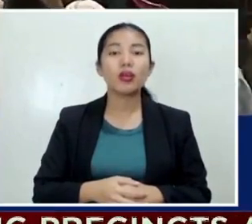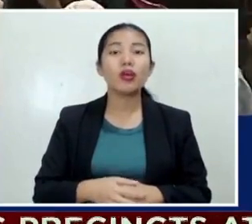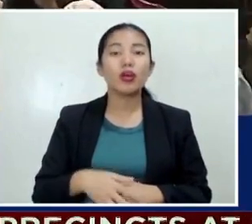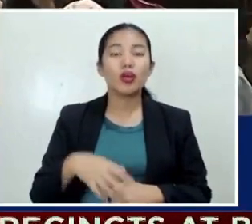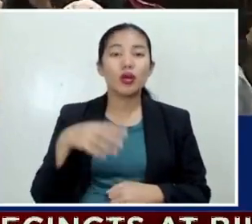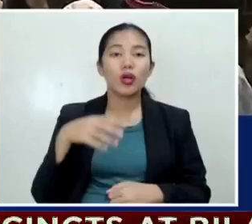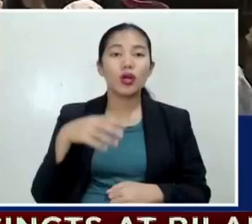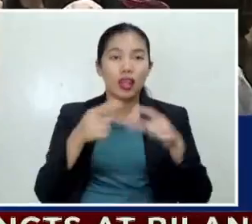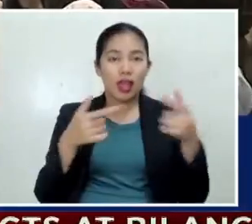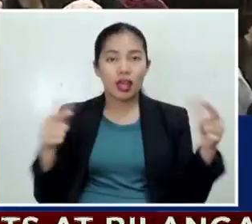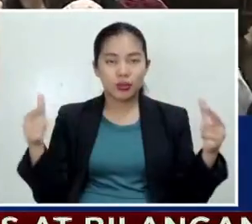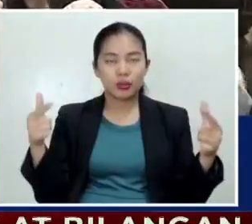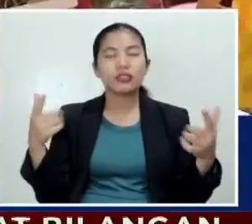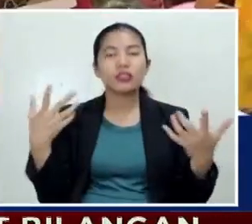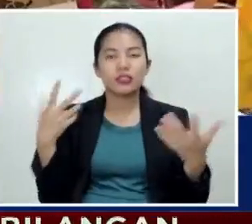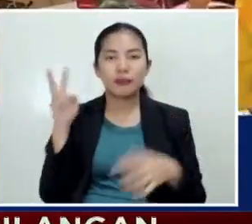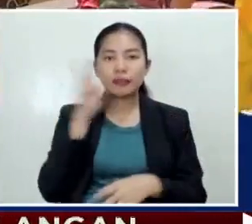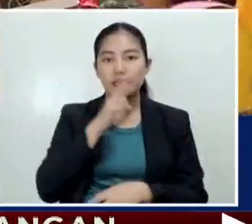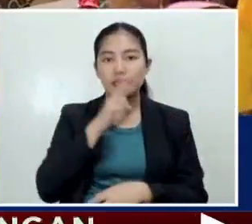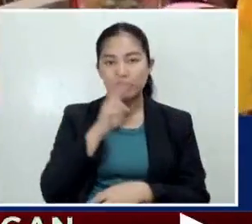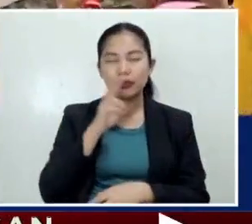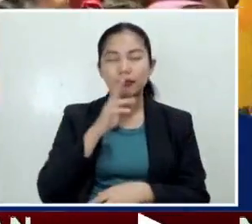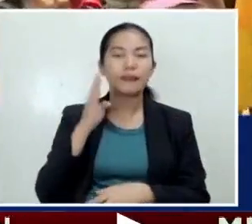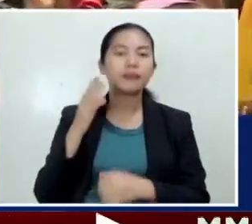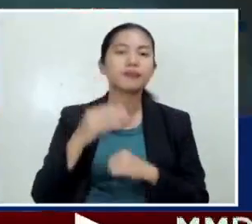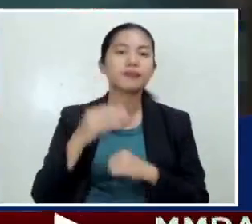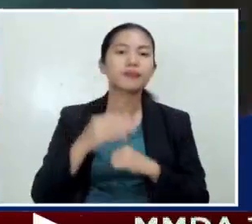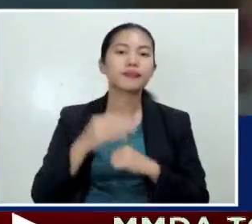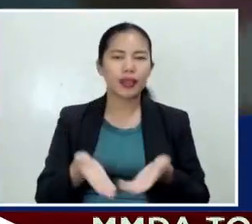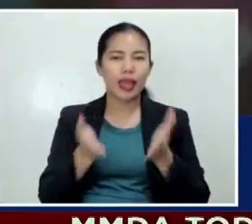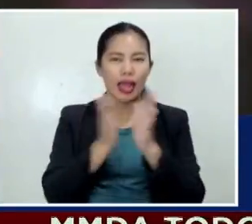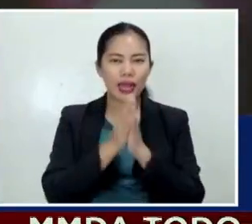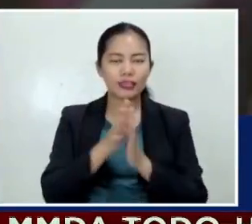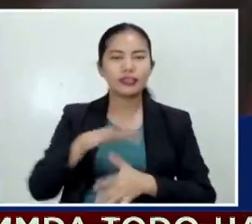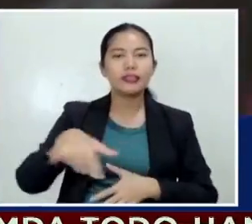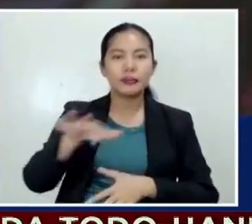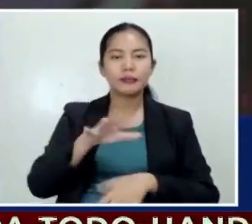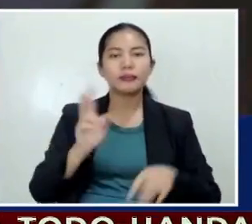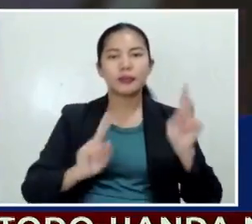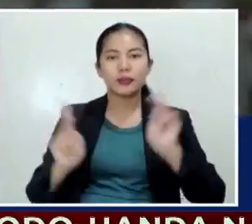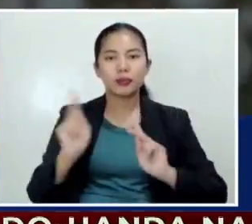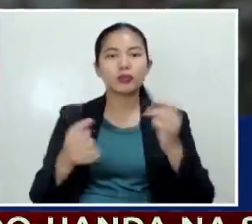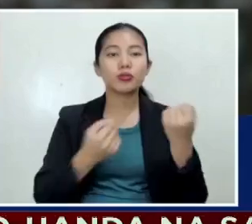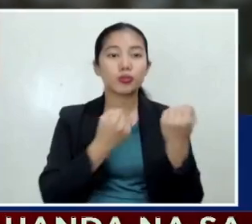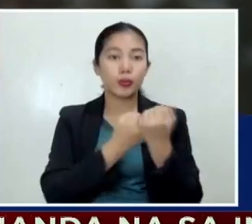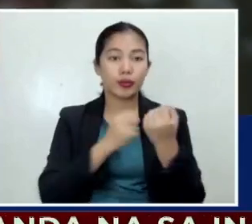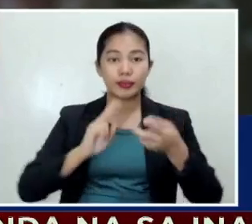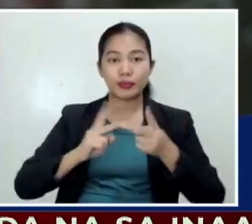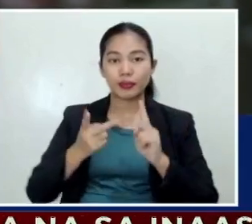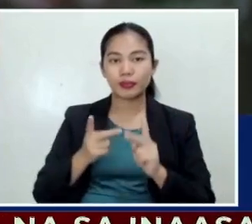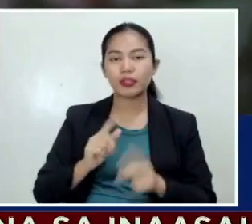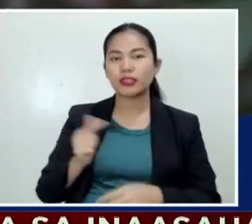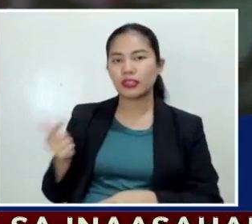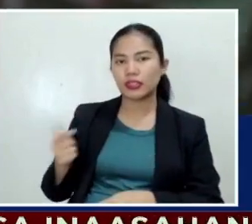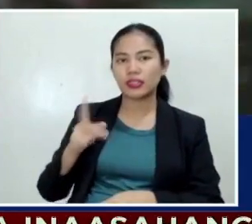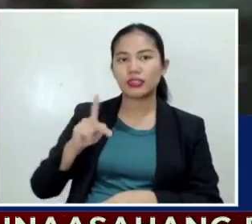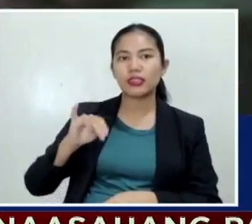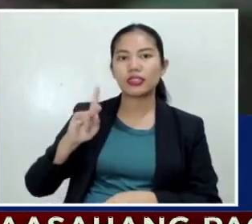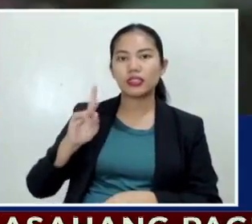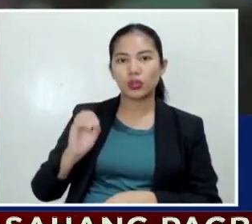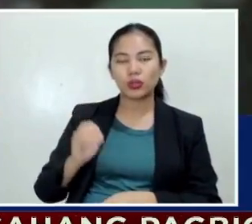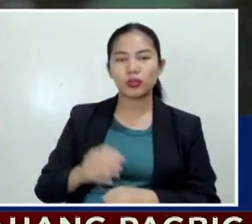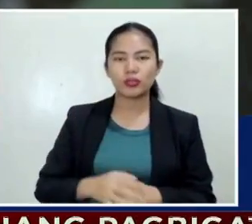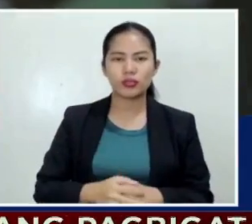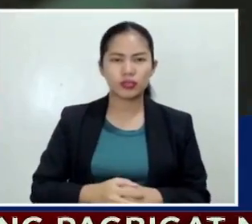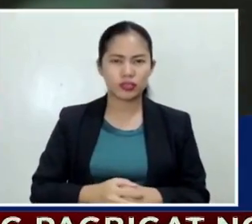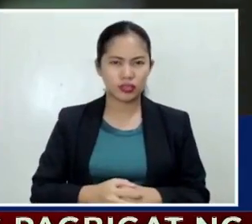ni VP Lenny sa kanya mga kababayan na iboto ang running mate na si Senador Kiko Pangilinan. Dei ko kamu pigbigo sa